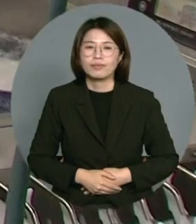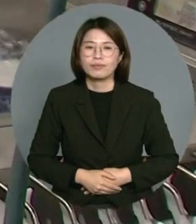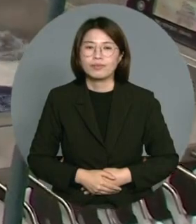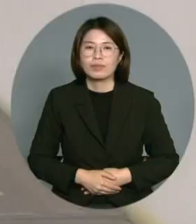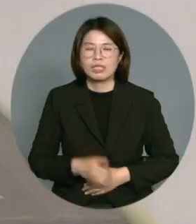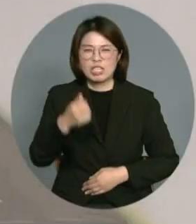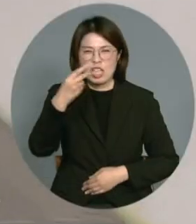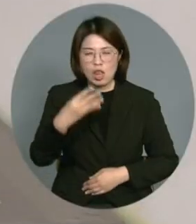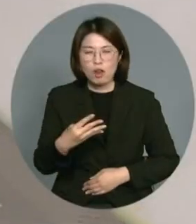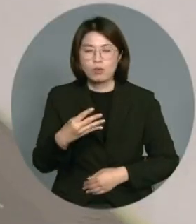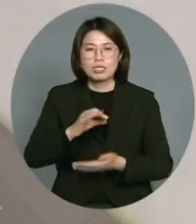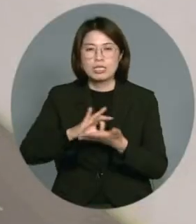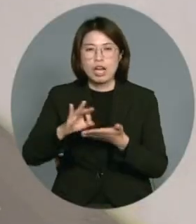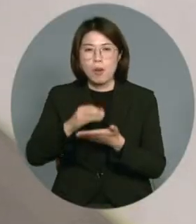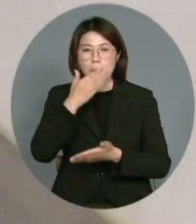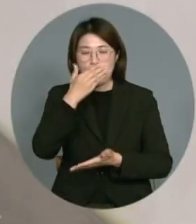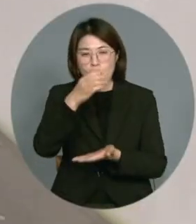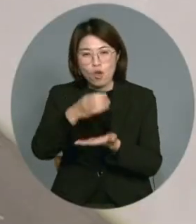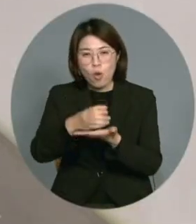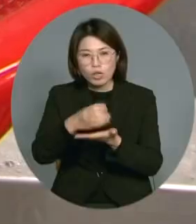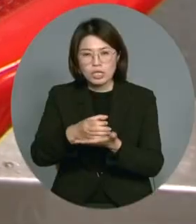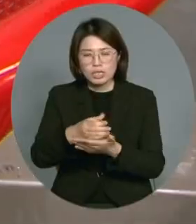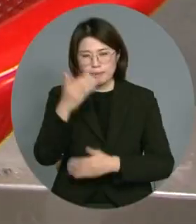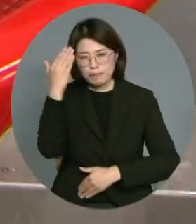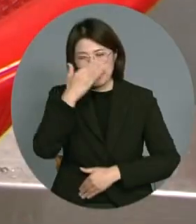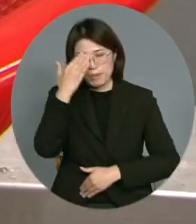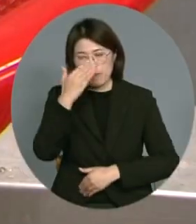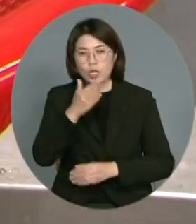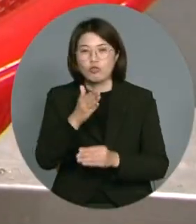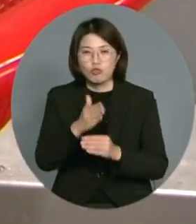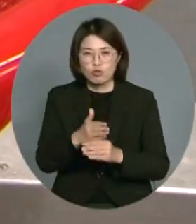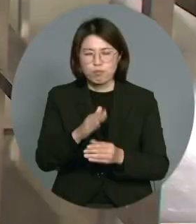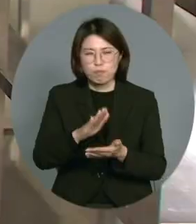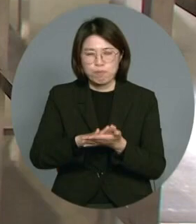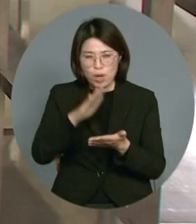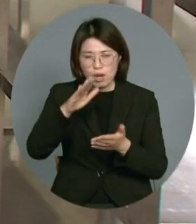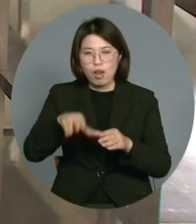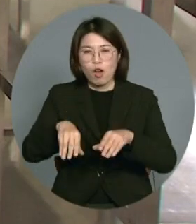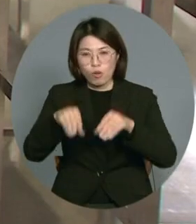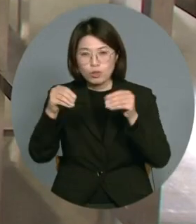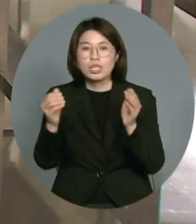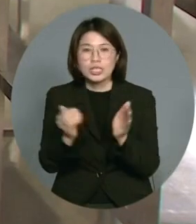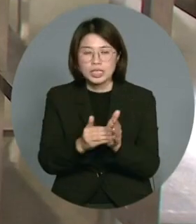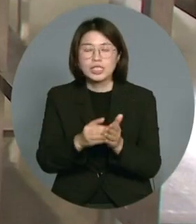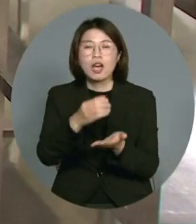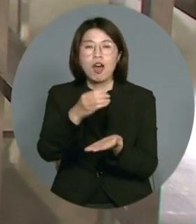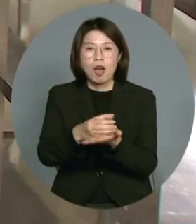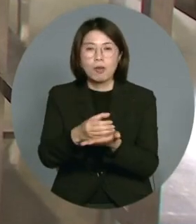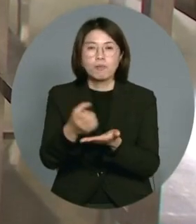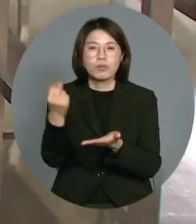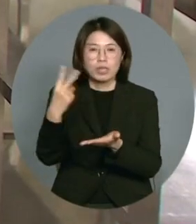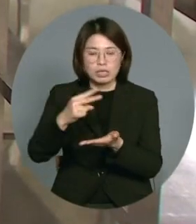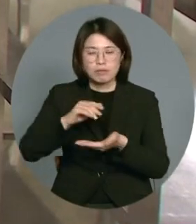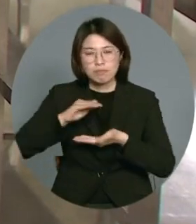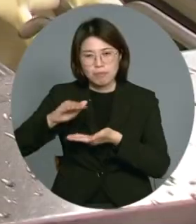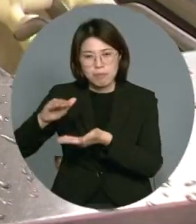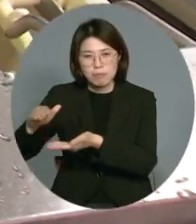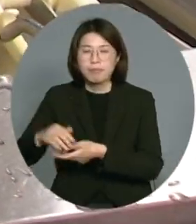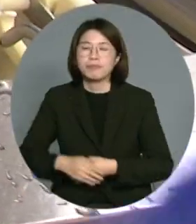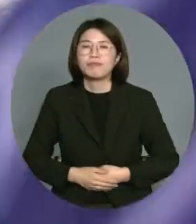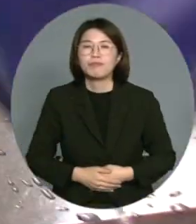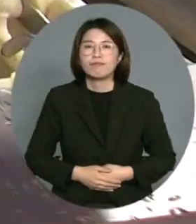다회용 식기가 전문 세척 작업에 들어갑니다. 고온 살균과 건조를 마친 식기는 다시 사용처로